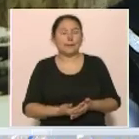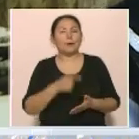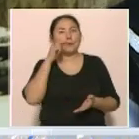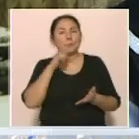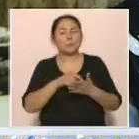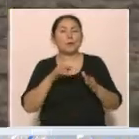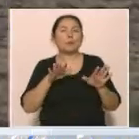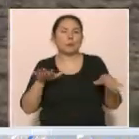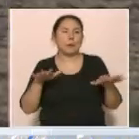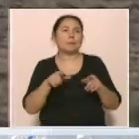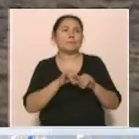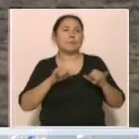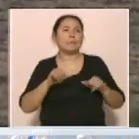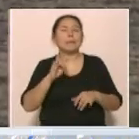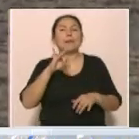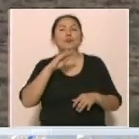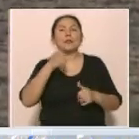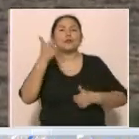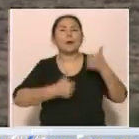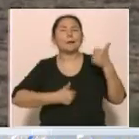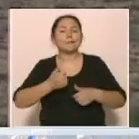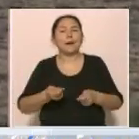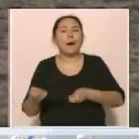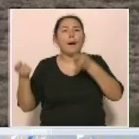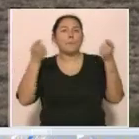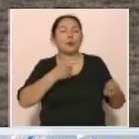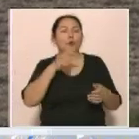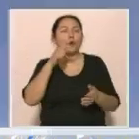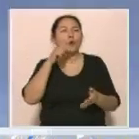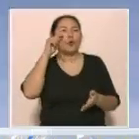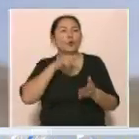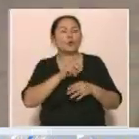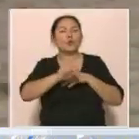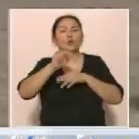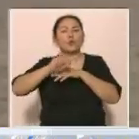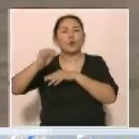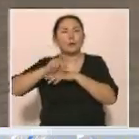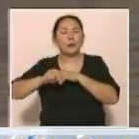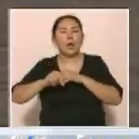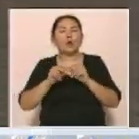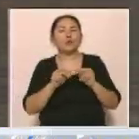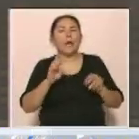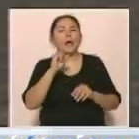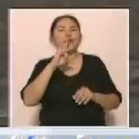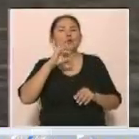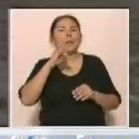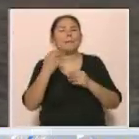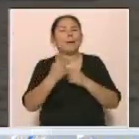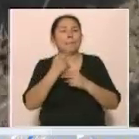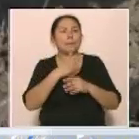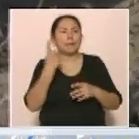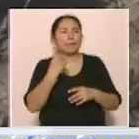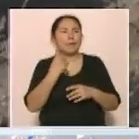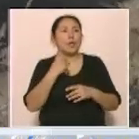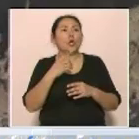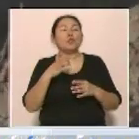Құсбегілікті дамытқым келеді. Ержанды жарыстарға апарып, құсбегіліктің қыр-сырын үйретіп жүрген ұстазы Айшуақ Тайман. Ол да